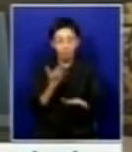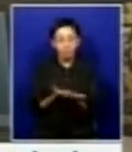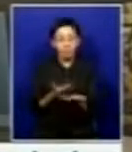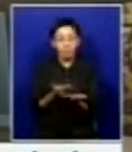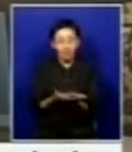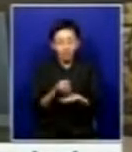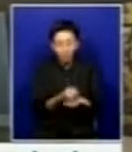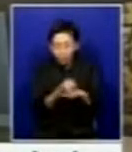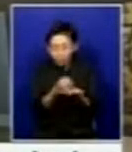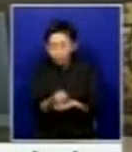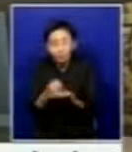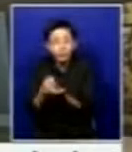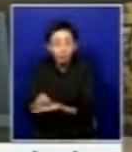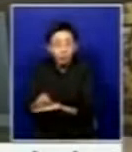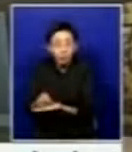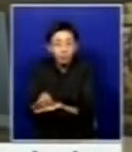ช่วยเหลือเยียวย